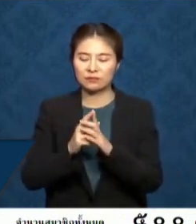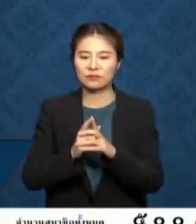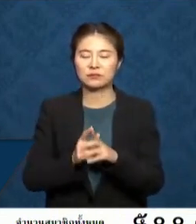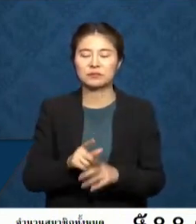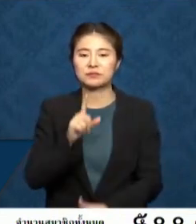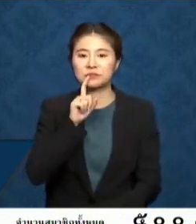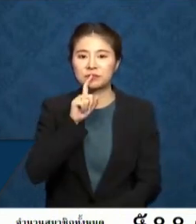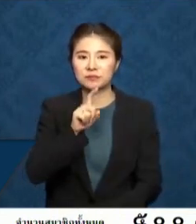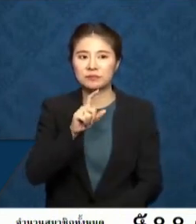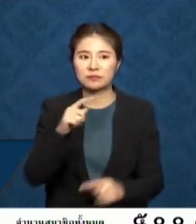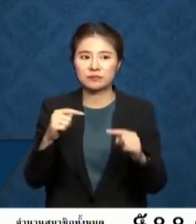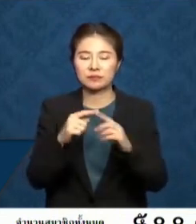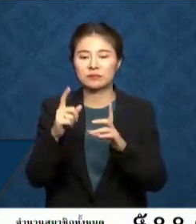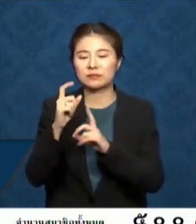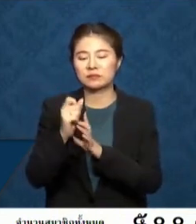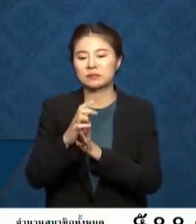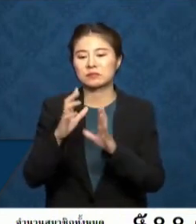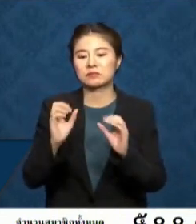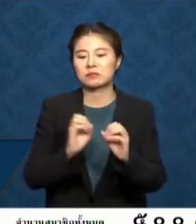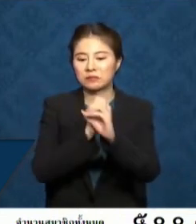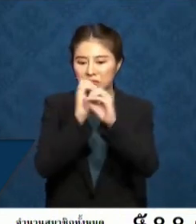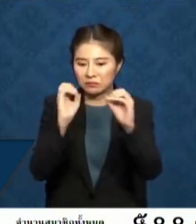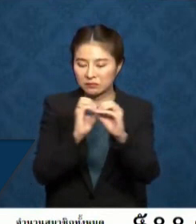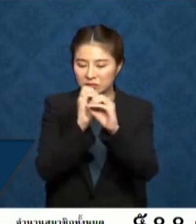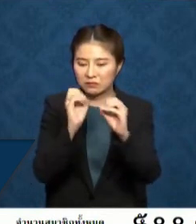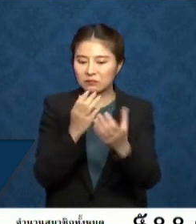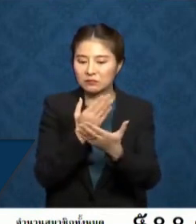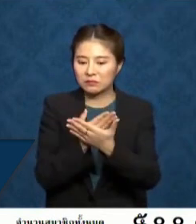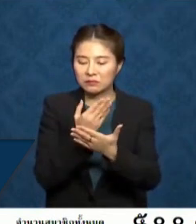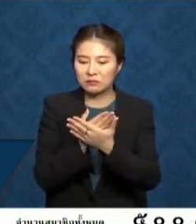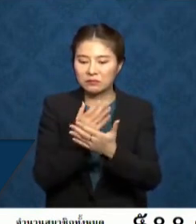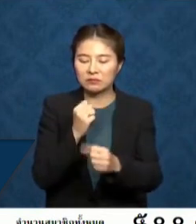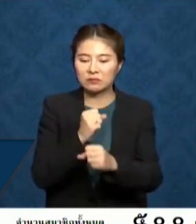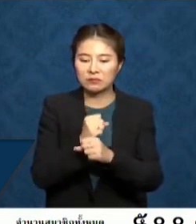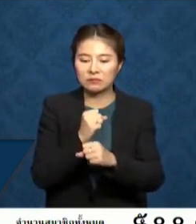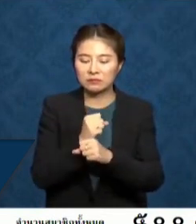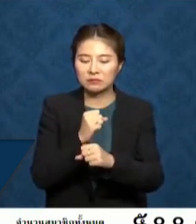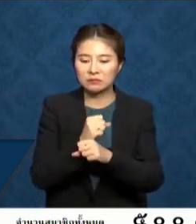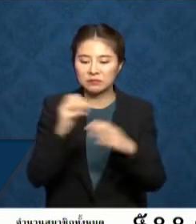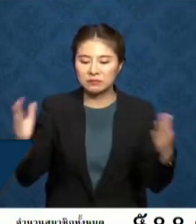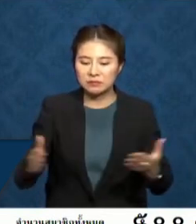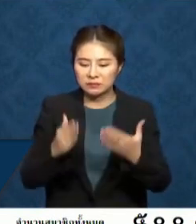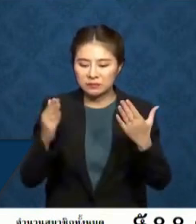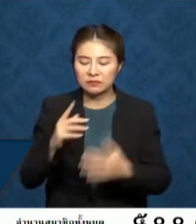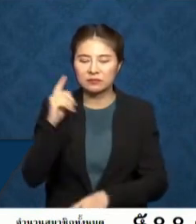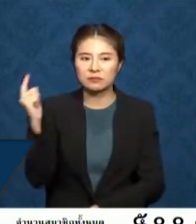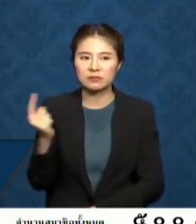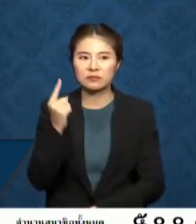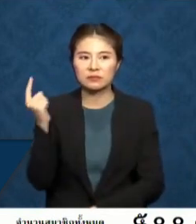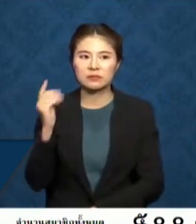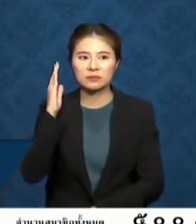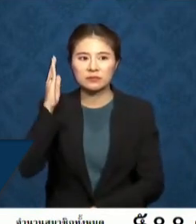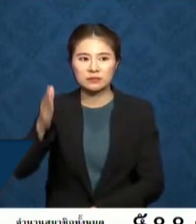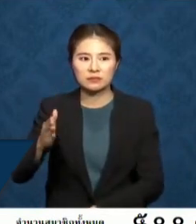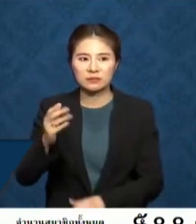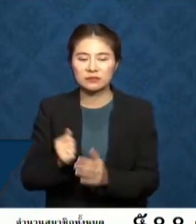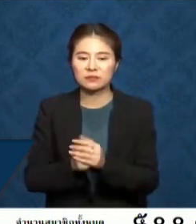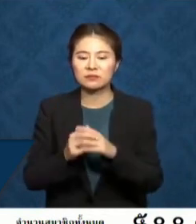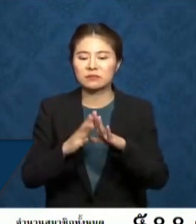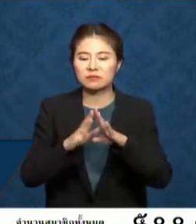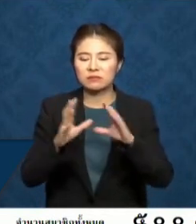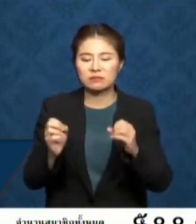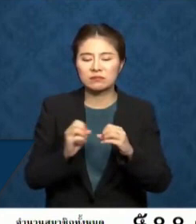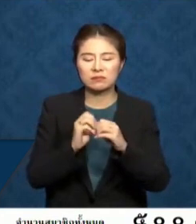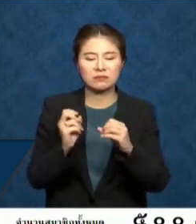ความปลอดภัยครับงบประมาณที่เราถมเป็นพันล้านเพื่อสร้างดีมานด์เนี่ยต่อไปในอนาคตมันอาจจะเหมือนปราสาททรายที่มันละลาย